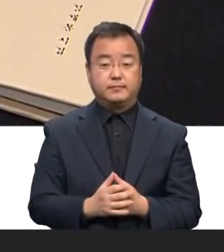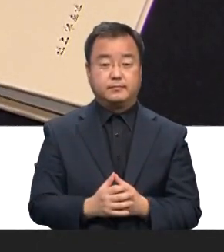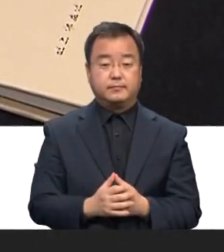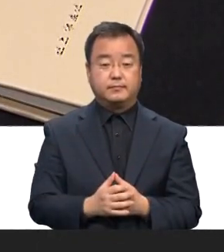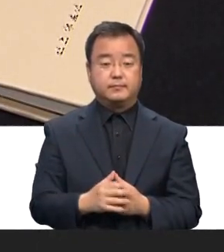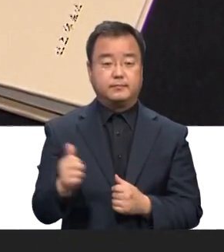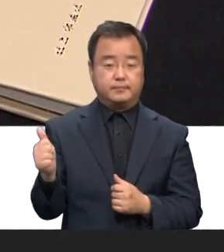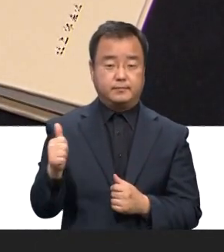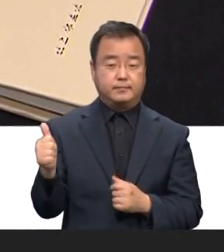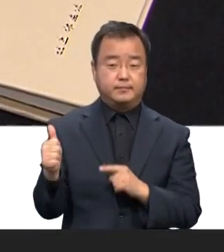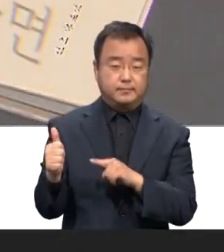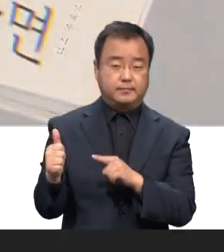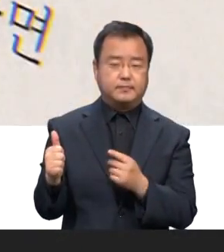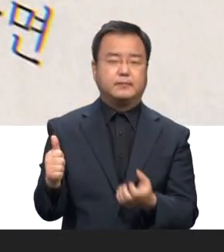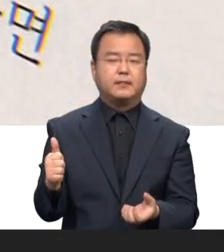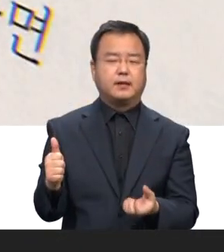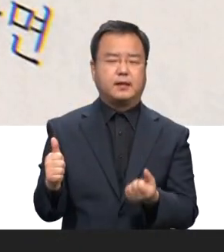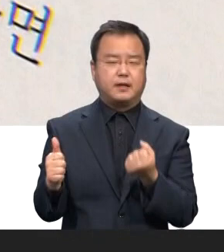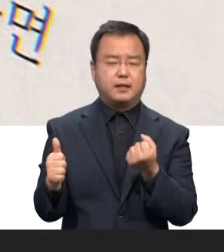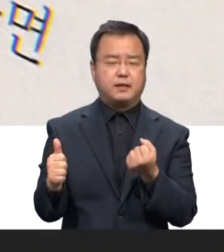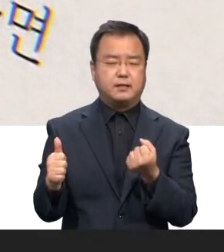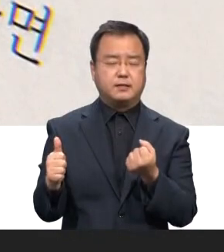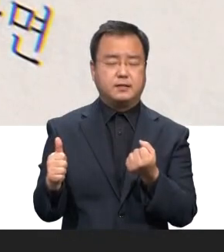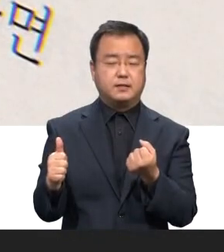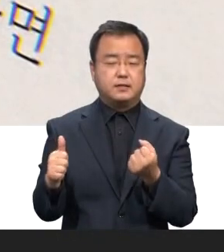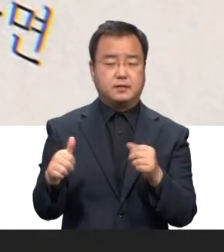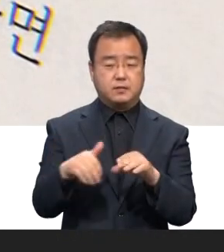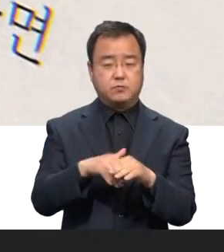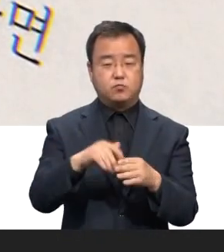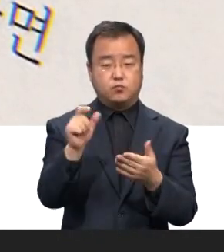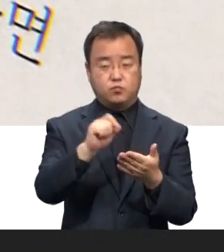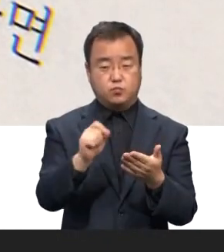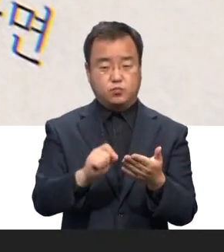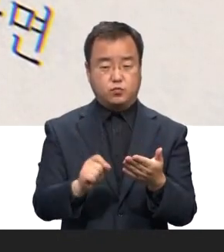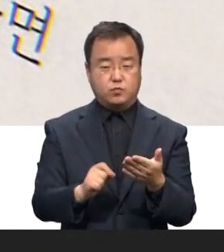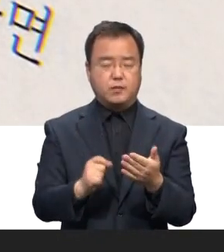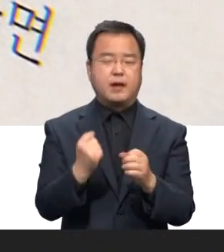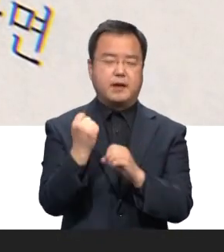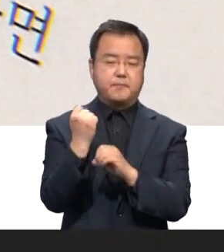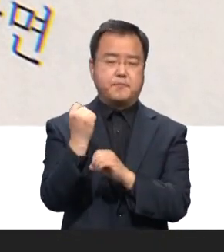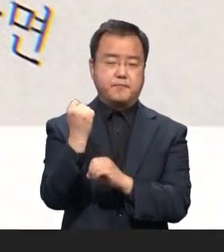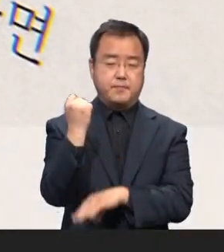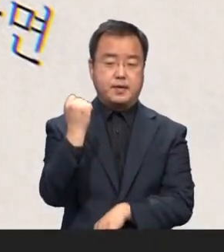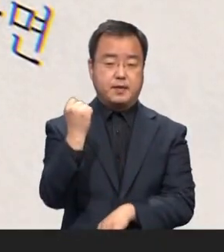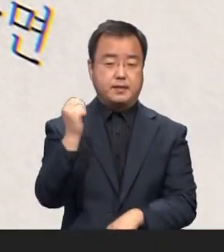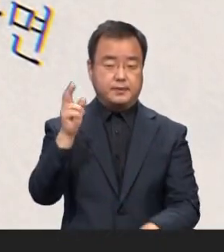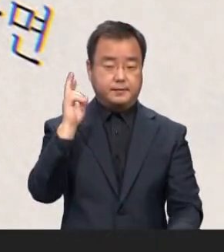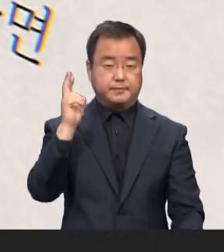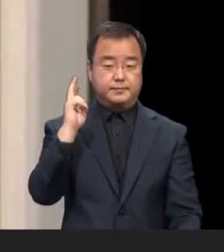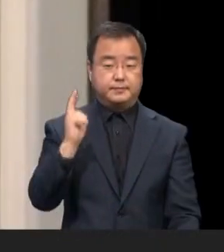그분이 가지고 있는 문학의 어떤 바탕이겠죠.